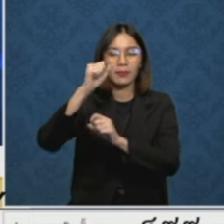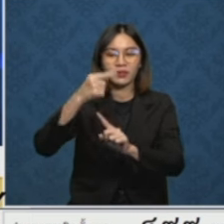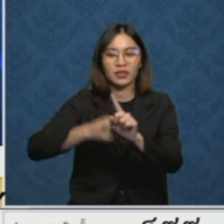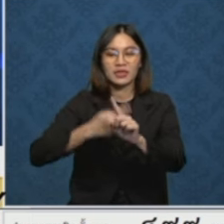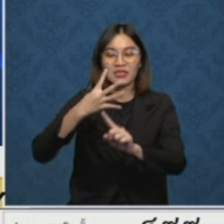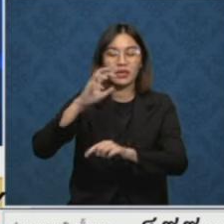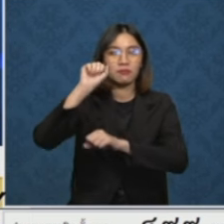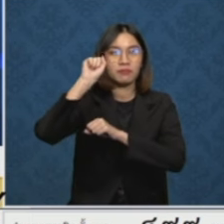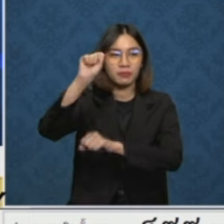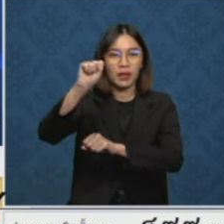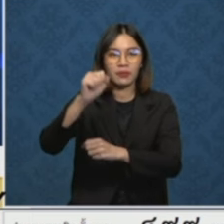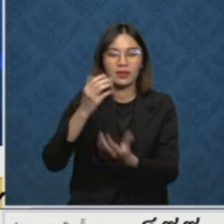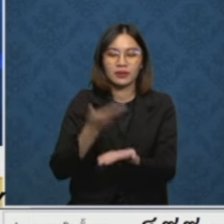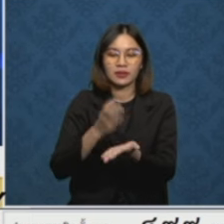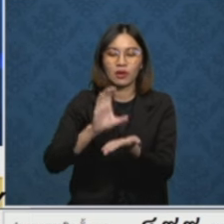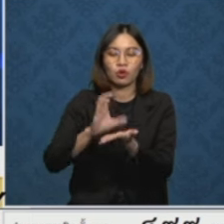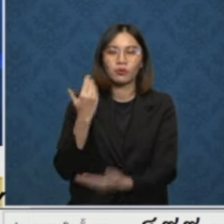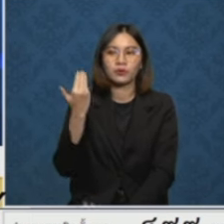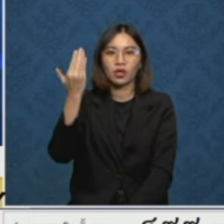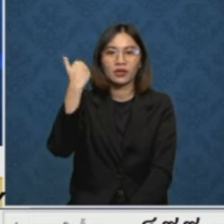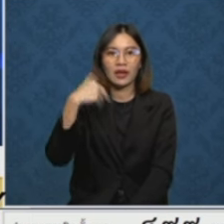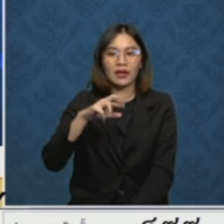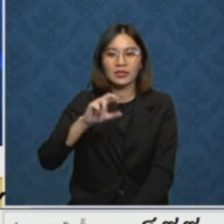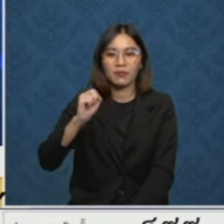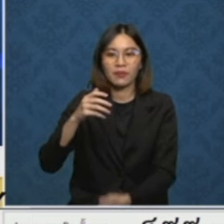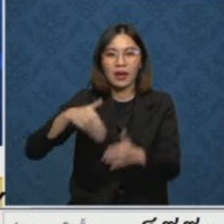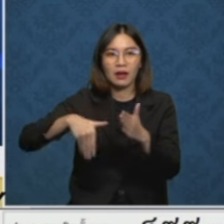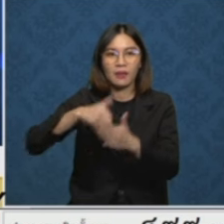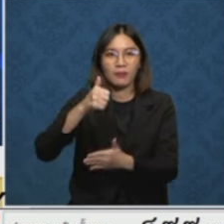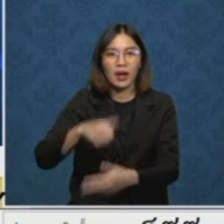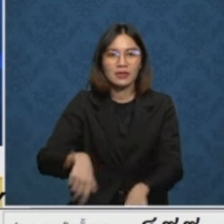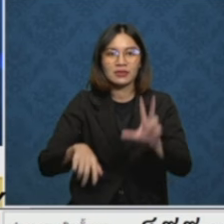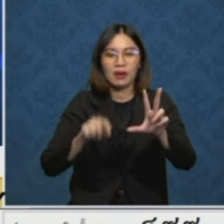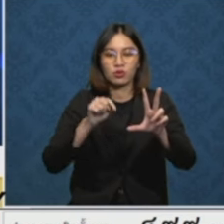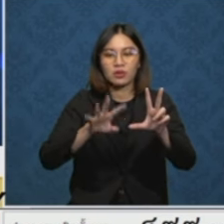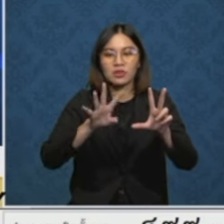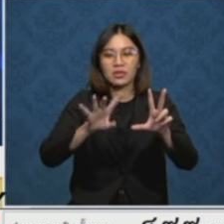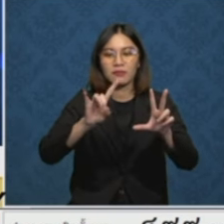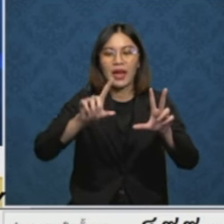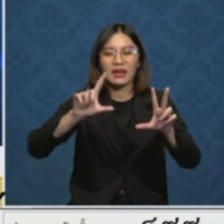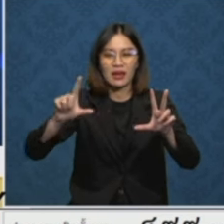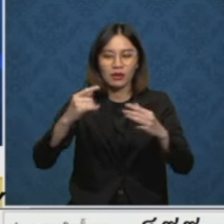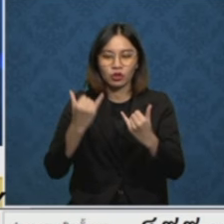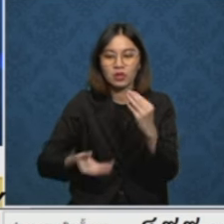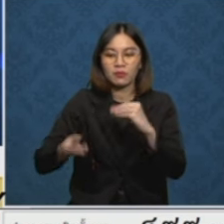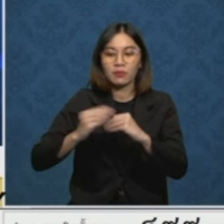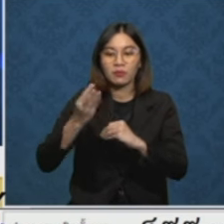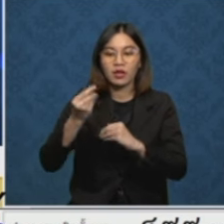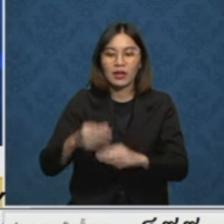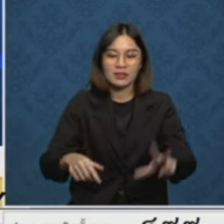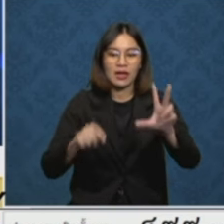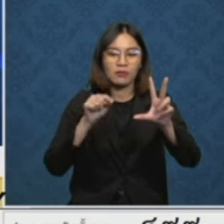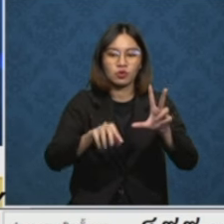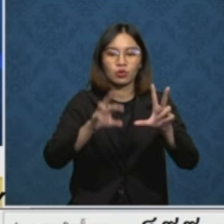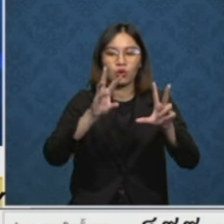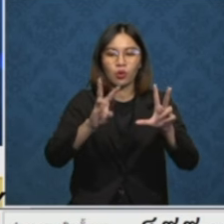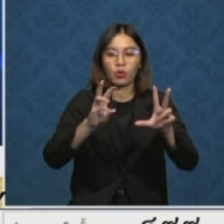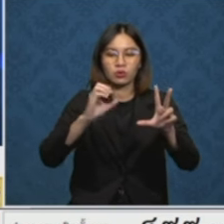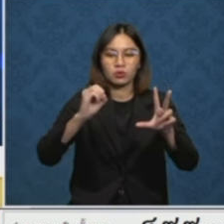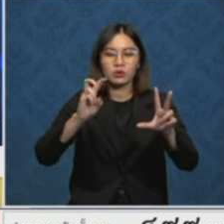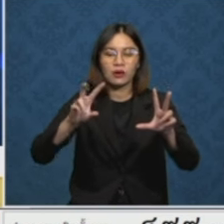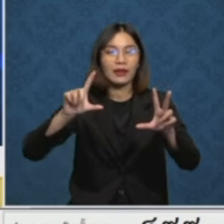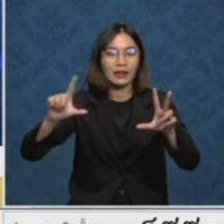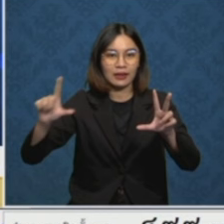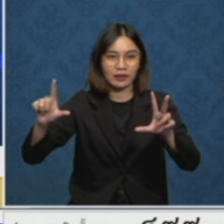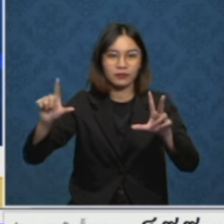นะคะงบประมาณตอนนั้นสภาอนุมัติไป 3.48 ล้านล้านบาทวันนี้มันจะกลายไปเป็น 3.602 ล้านล้านบา